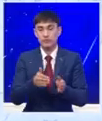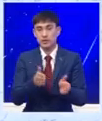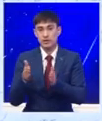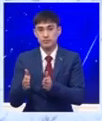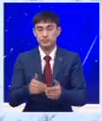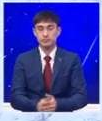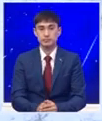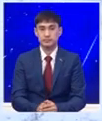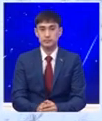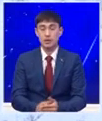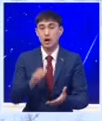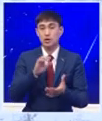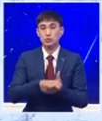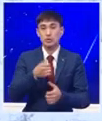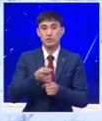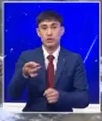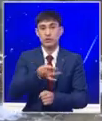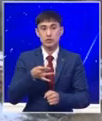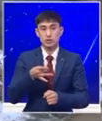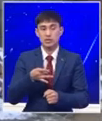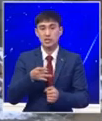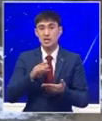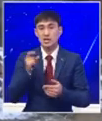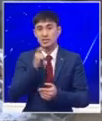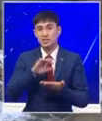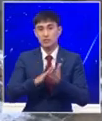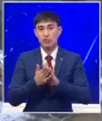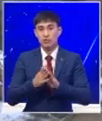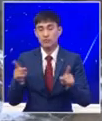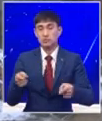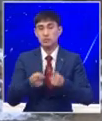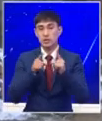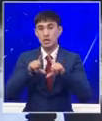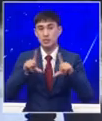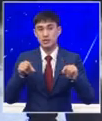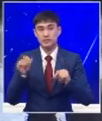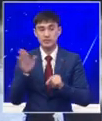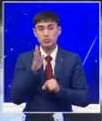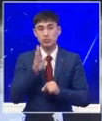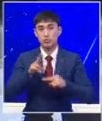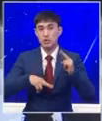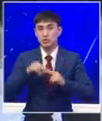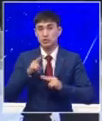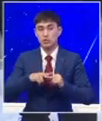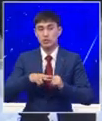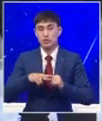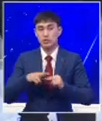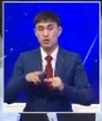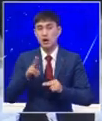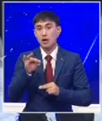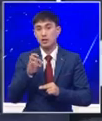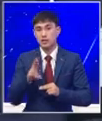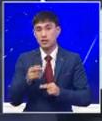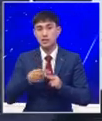КМБ-ны. Ознакомился глава региона с эстетическим обликом возводимых объектов. Все они будут построены в классическом стиле.